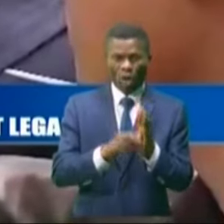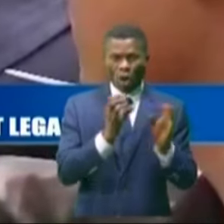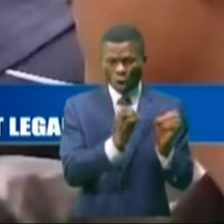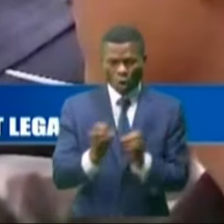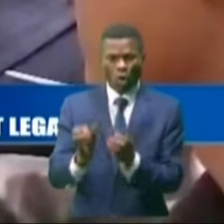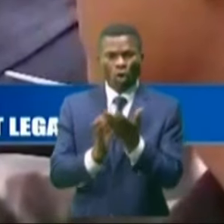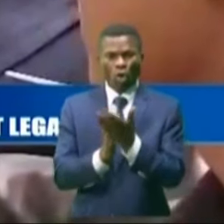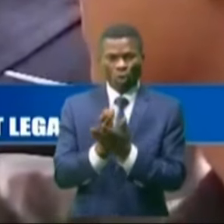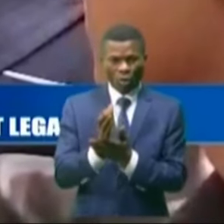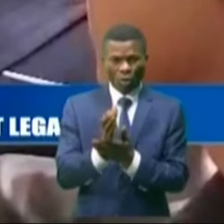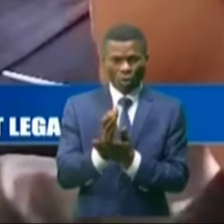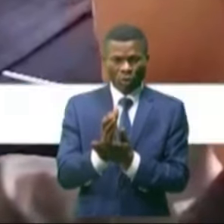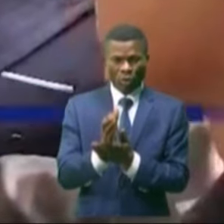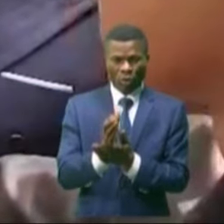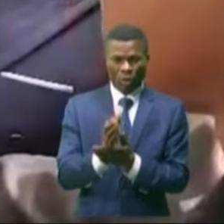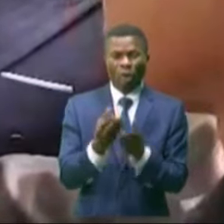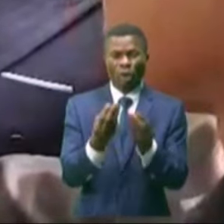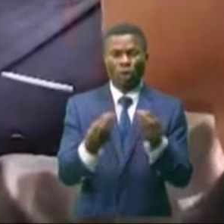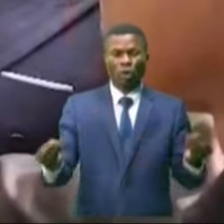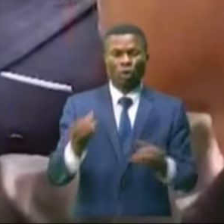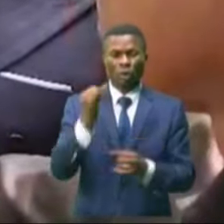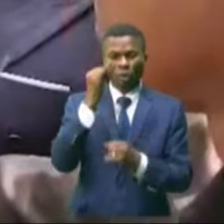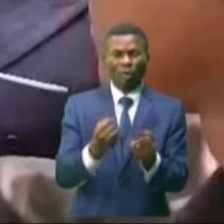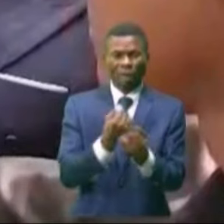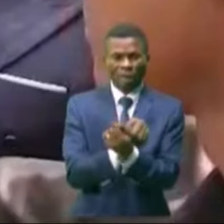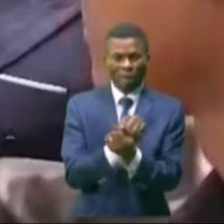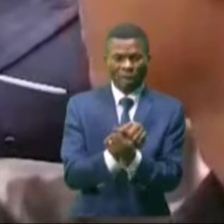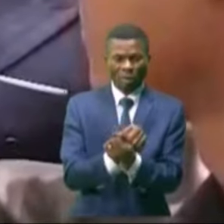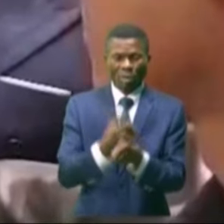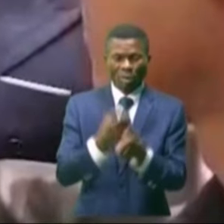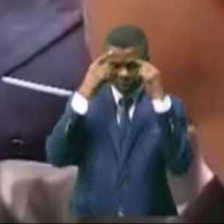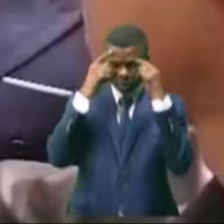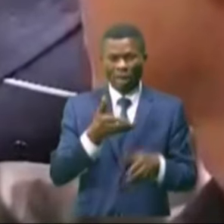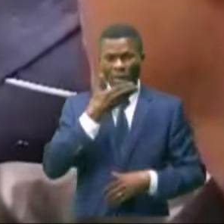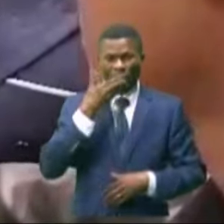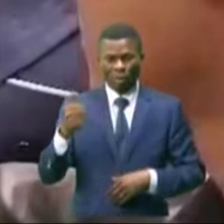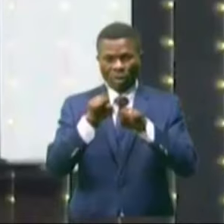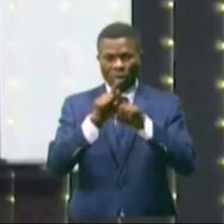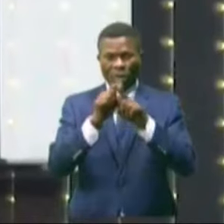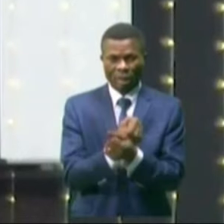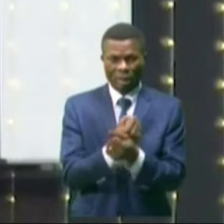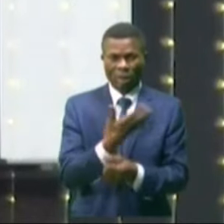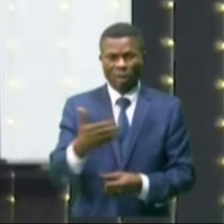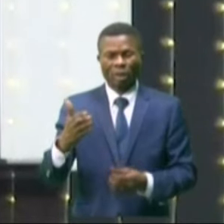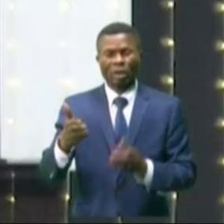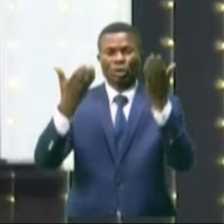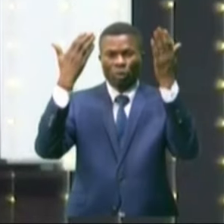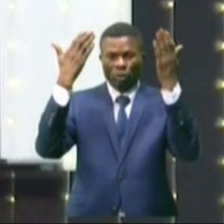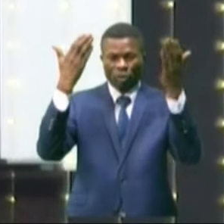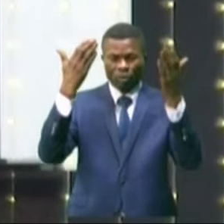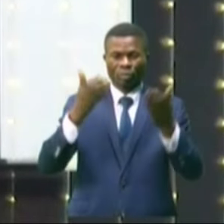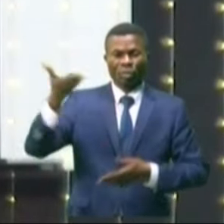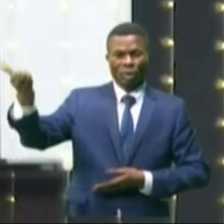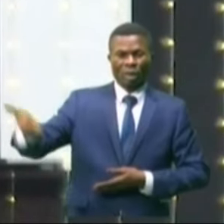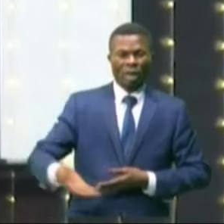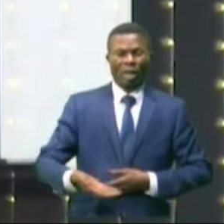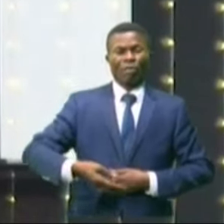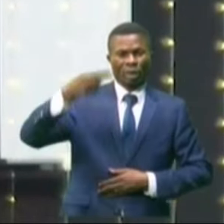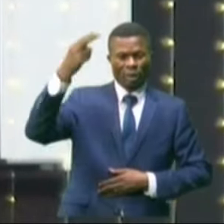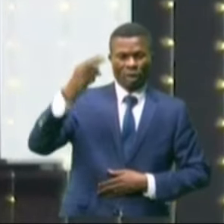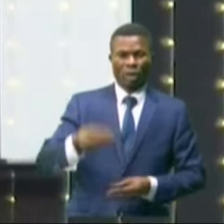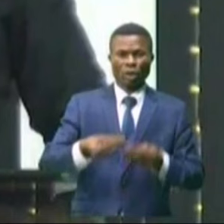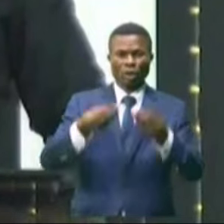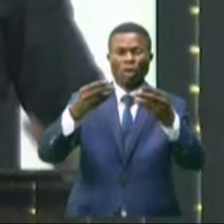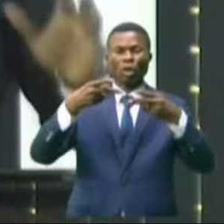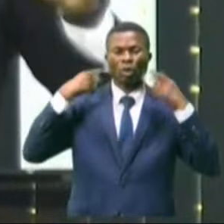qui aura comme résultat le respect de l'homme de Dieu et le respect de la chose de Dieu. Les invités de marque ont transmis au pasteur